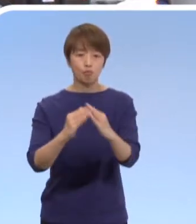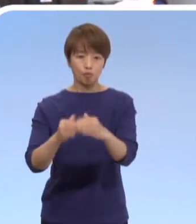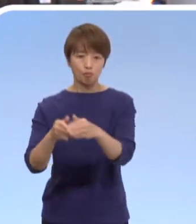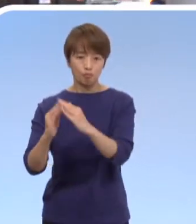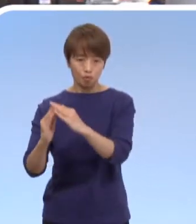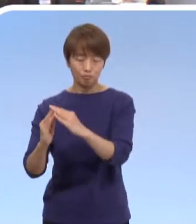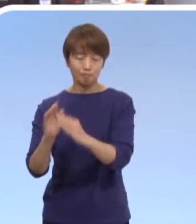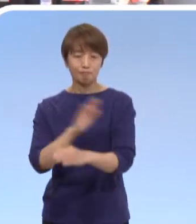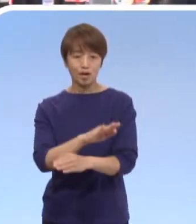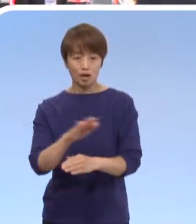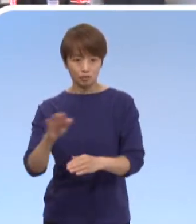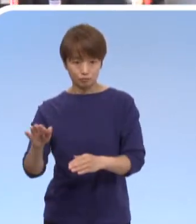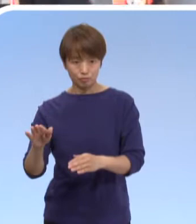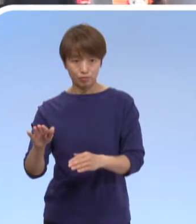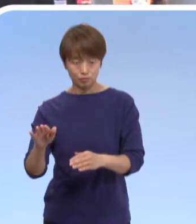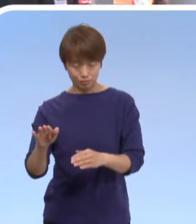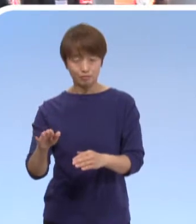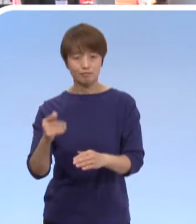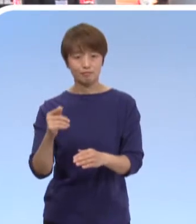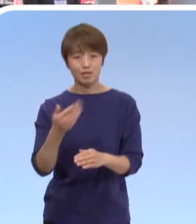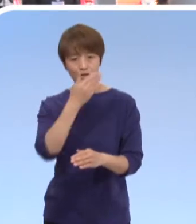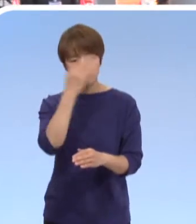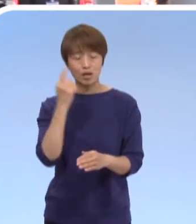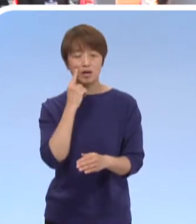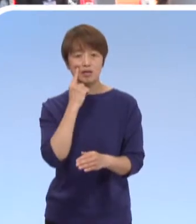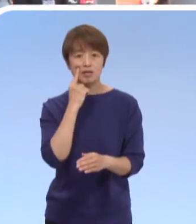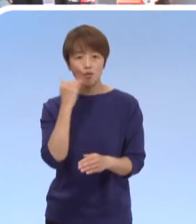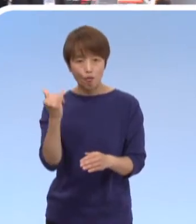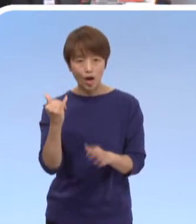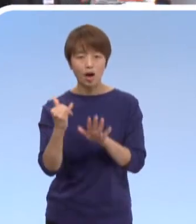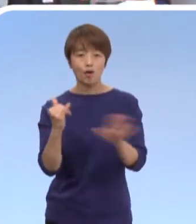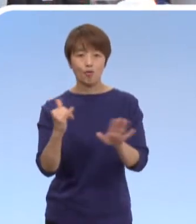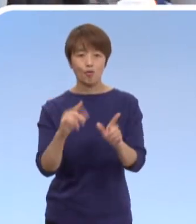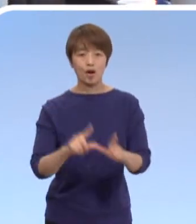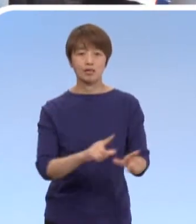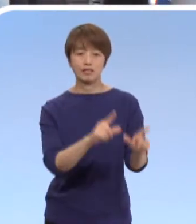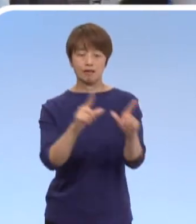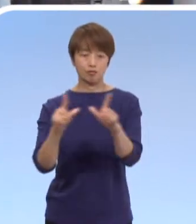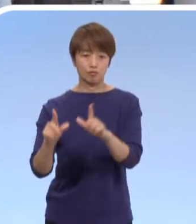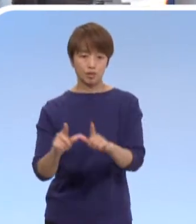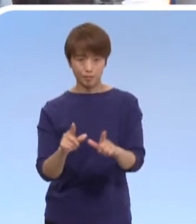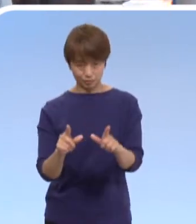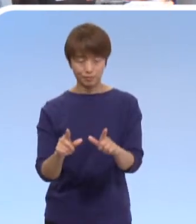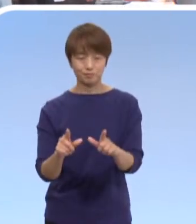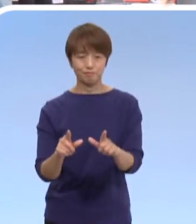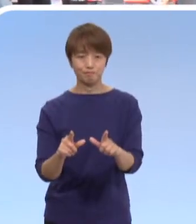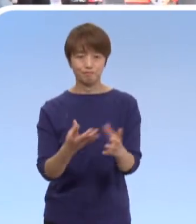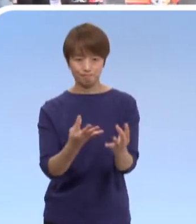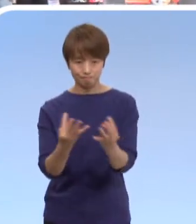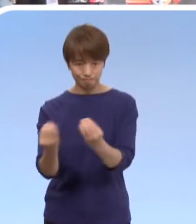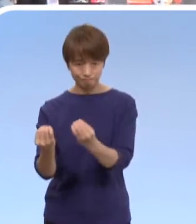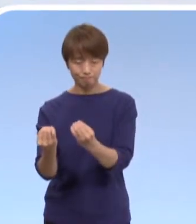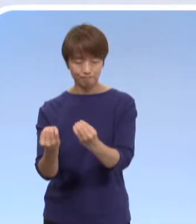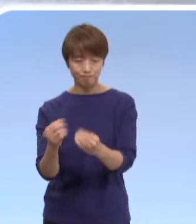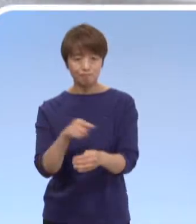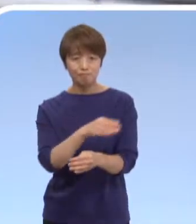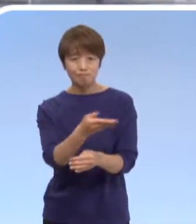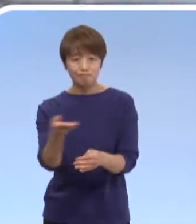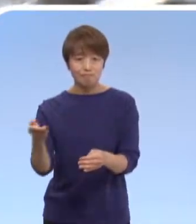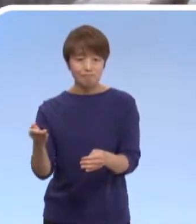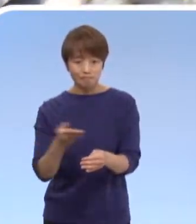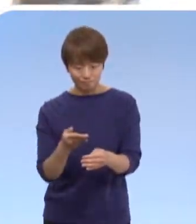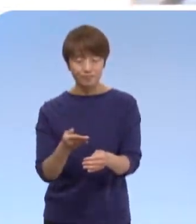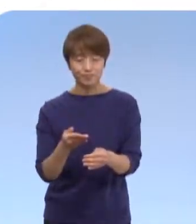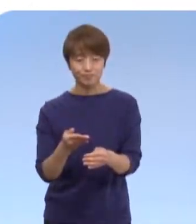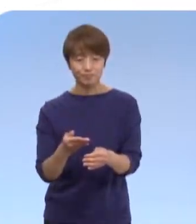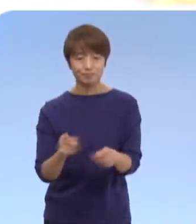くマンションがたくさんできて、そこに本当若い世代の子育て世代の方がたくさん住んでいまして、だからそうい